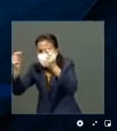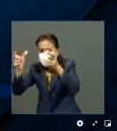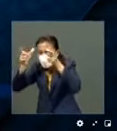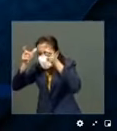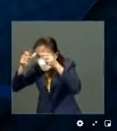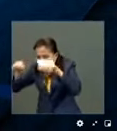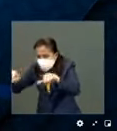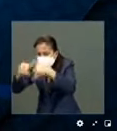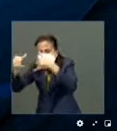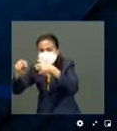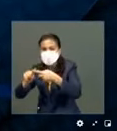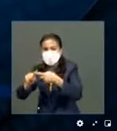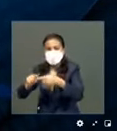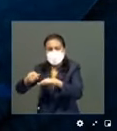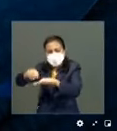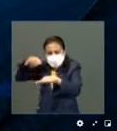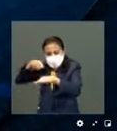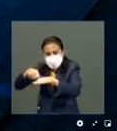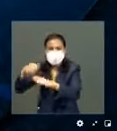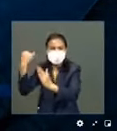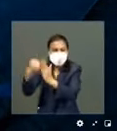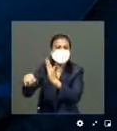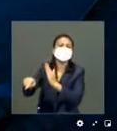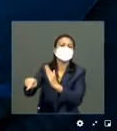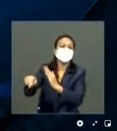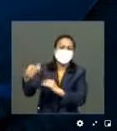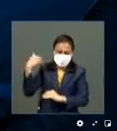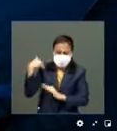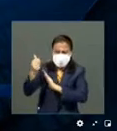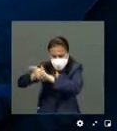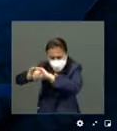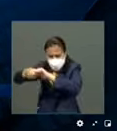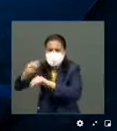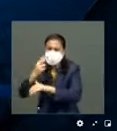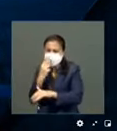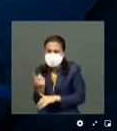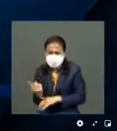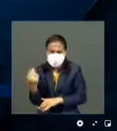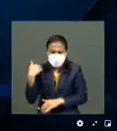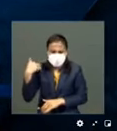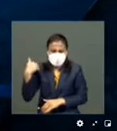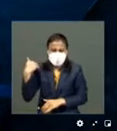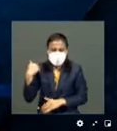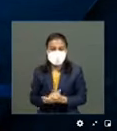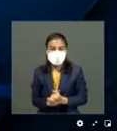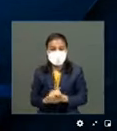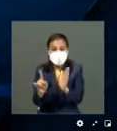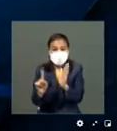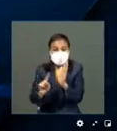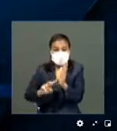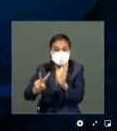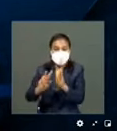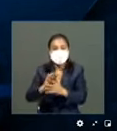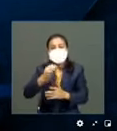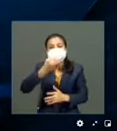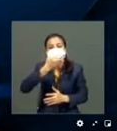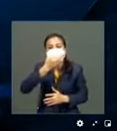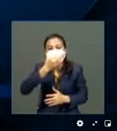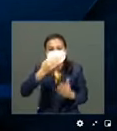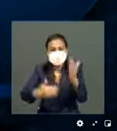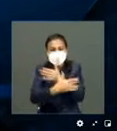ปิดโต๊ะสนุกอันนี้ยังมีรายงานให้เห็นอยู่เป็นระยะระยะนะคะอันดับ2ก็คือจะเป็นในเรื่องของมีอาชีพเสี่ย